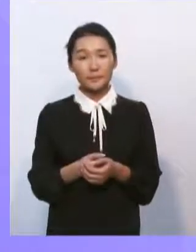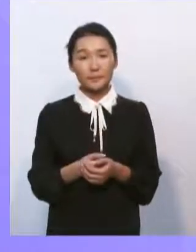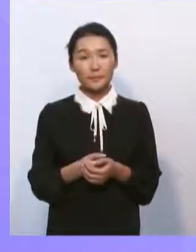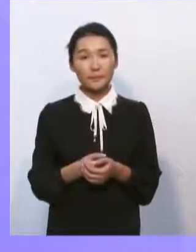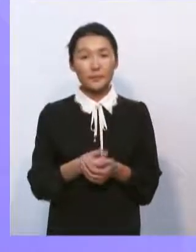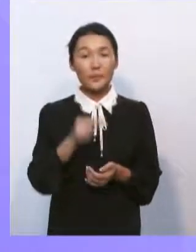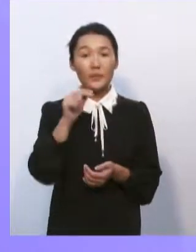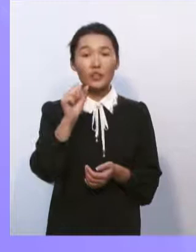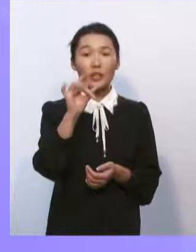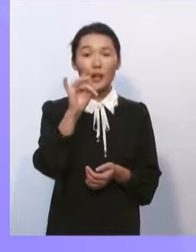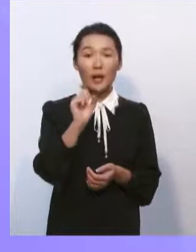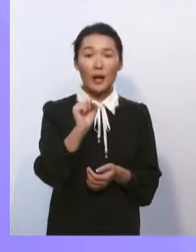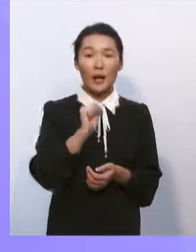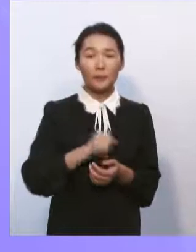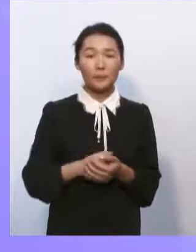Чара.